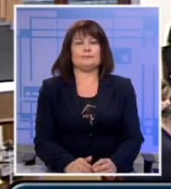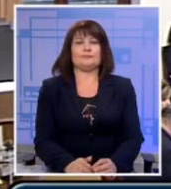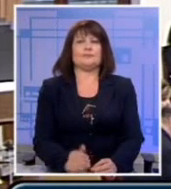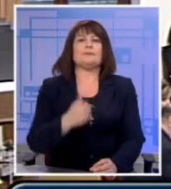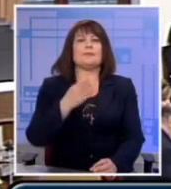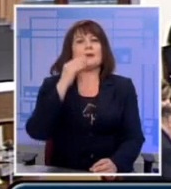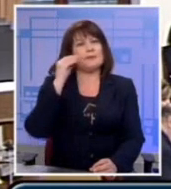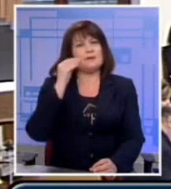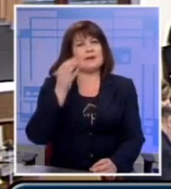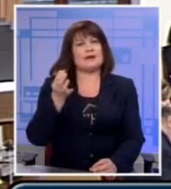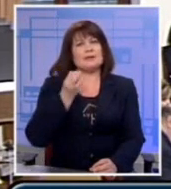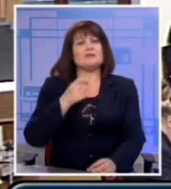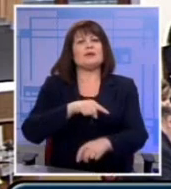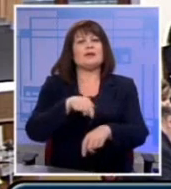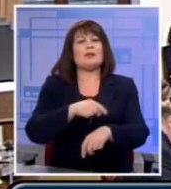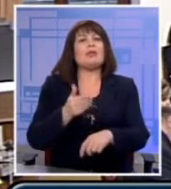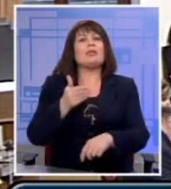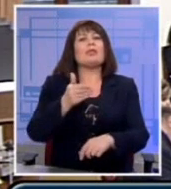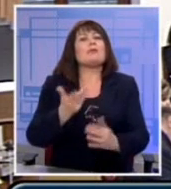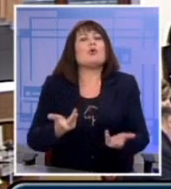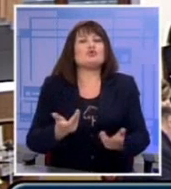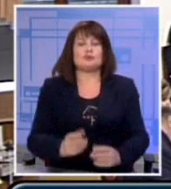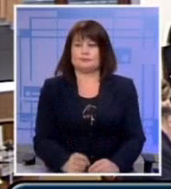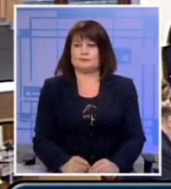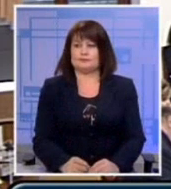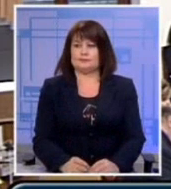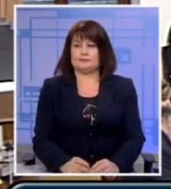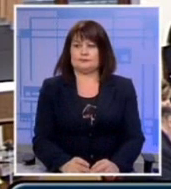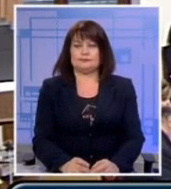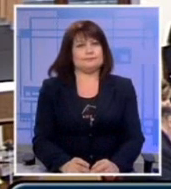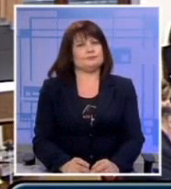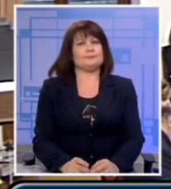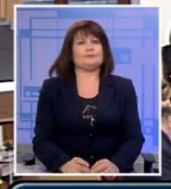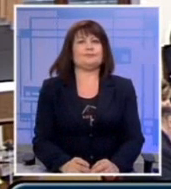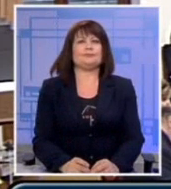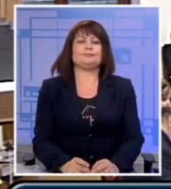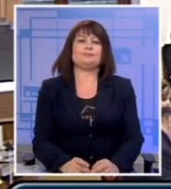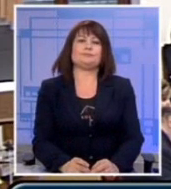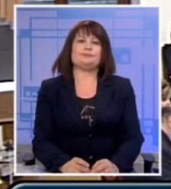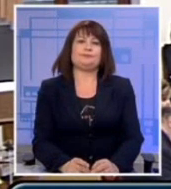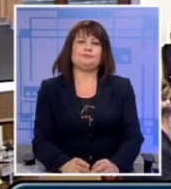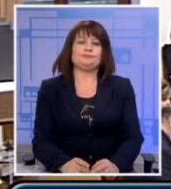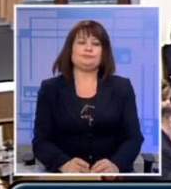μας πει πόσο έχουμε καθυστερήσει. Ελάτε. Ναι, εγώ θα Ελάτε.